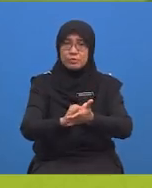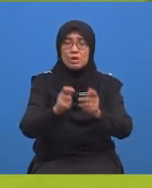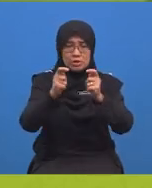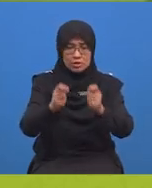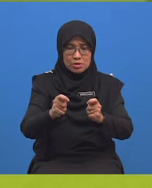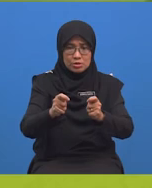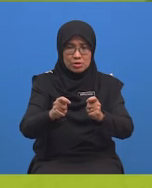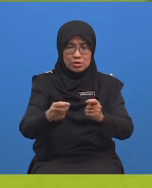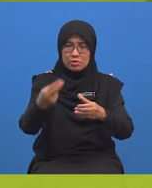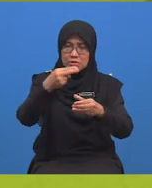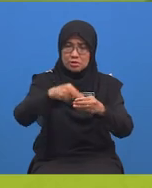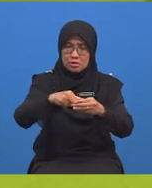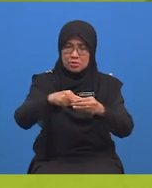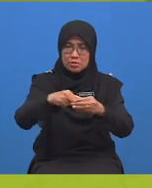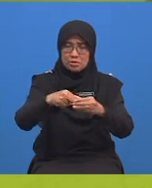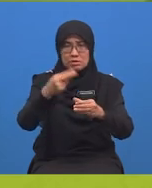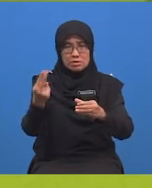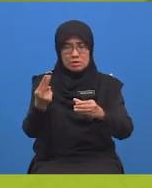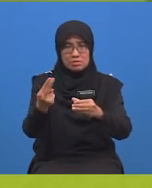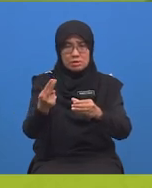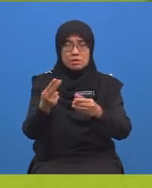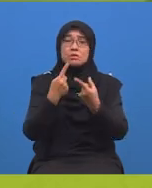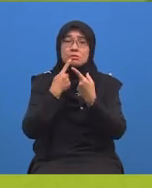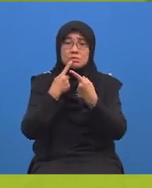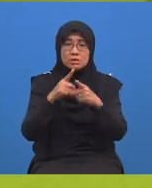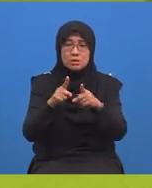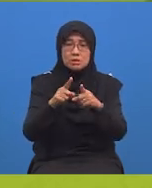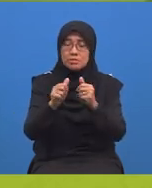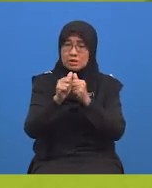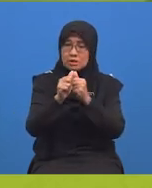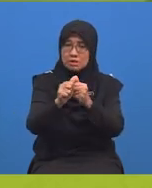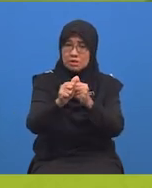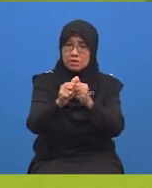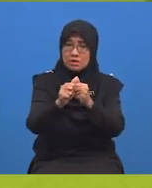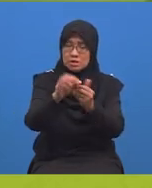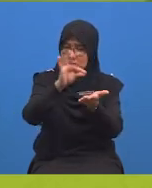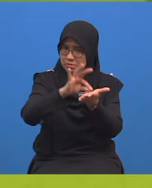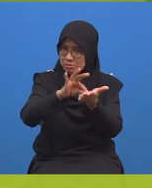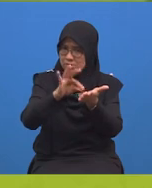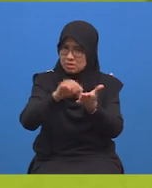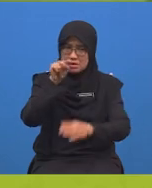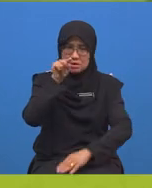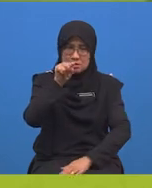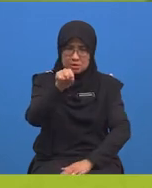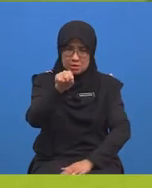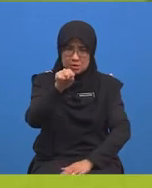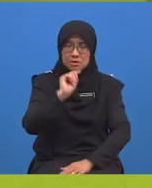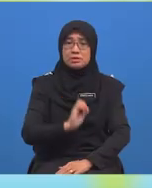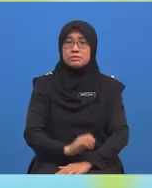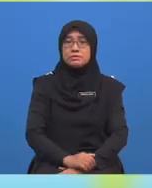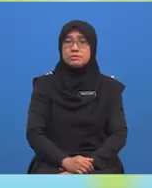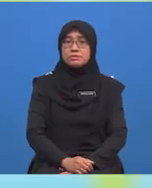darab atau jawapan mengikut jumlah bilangan titik perpuluhan hasil darab perpuluhan dengan